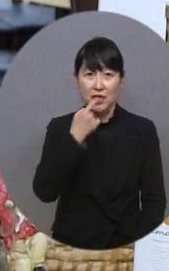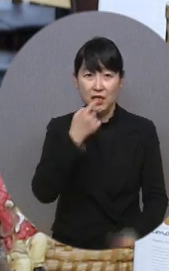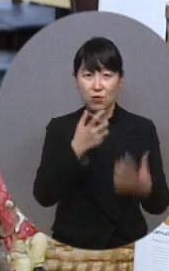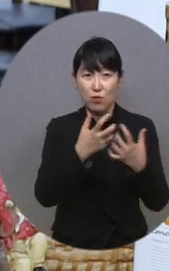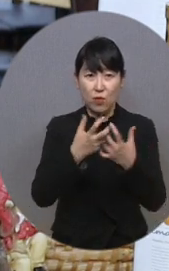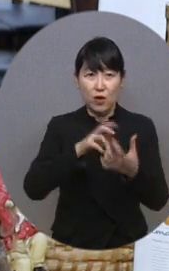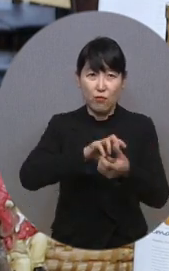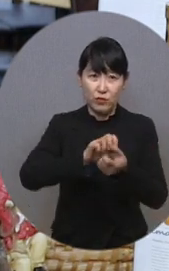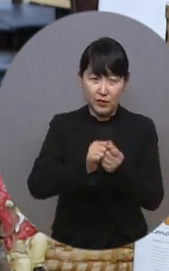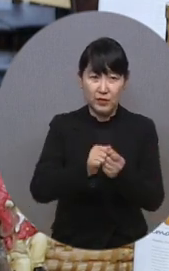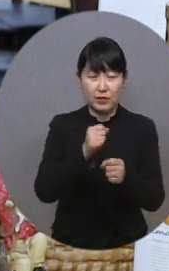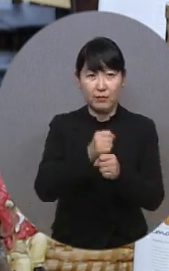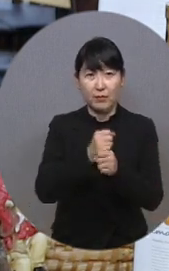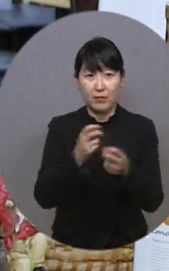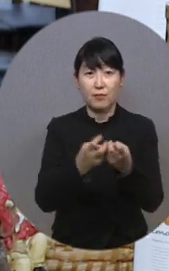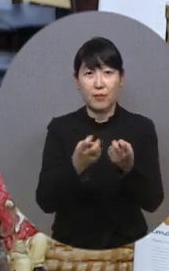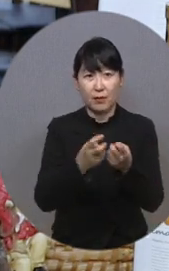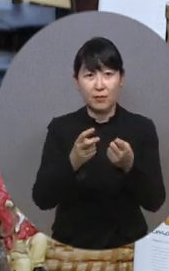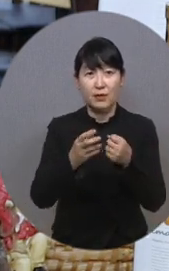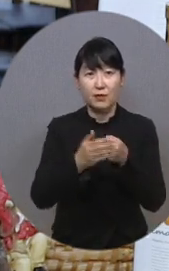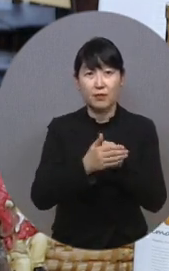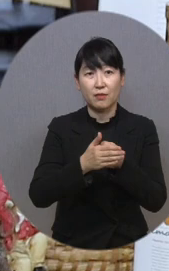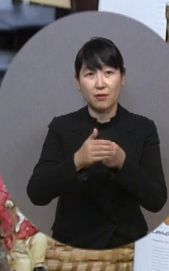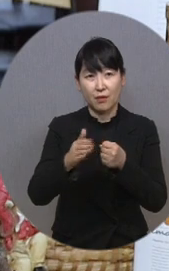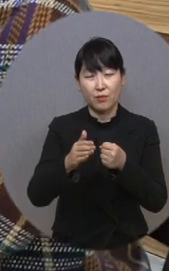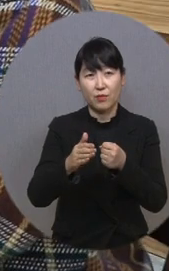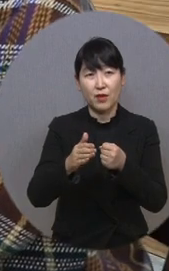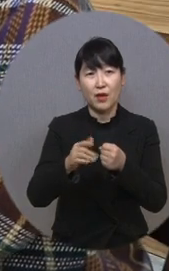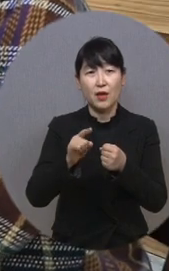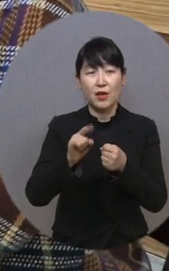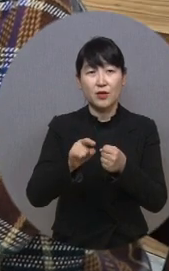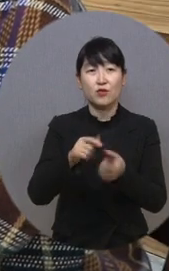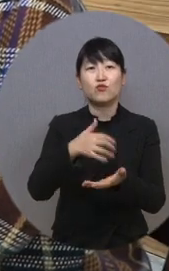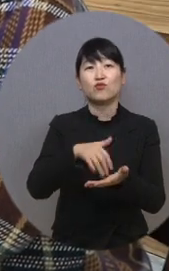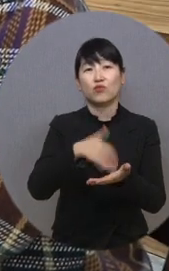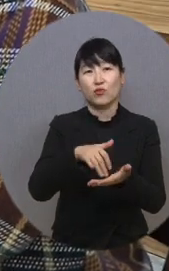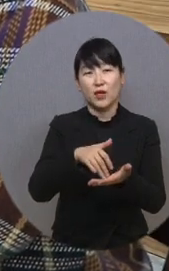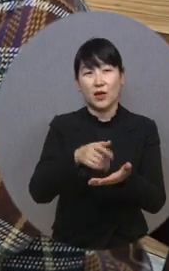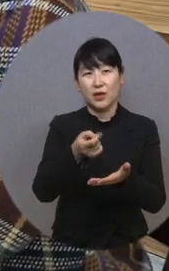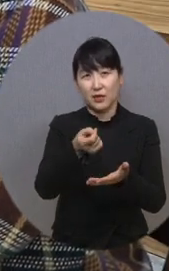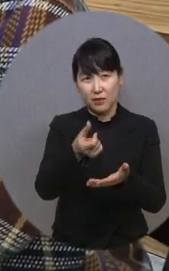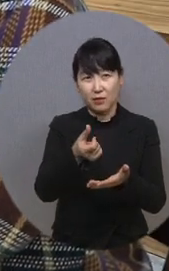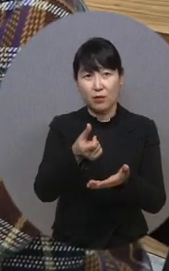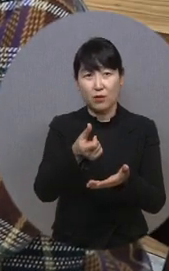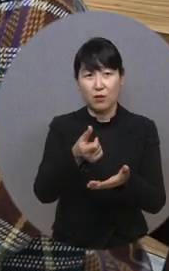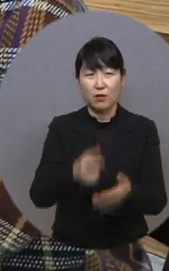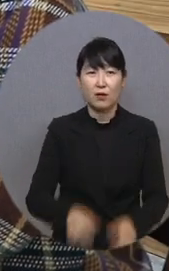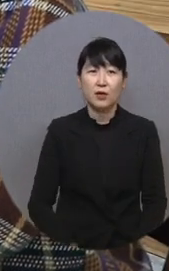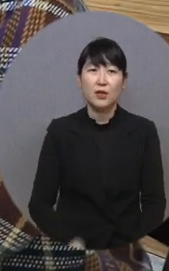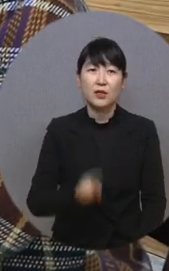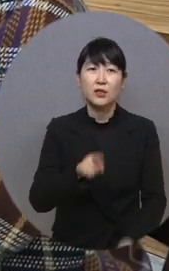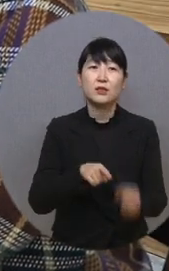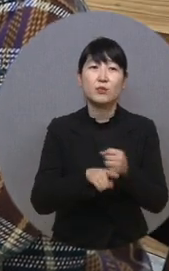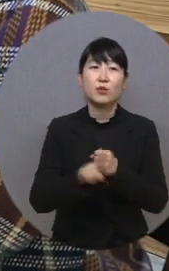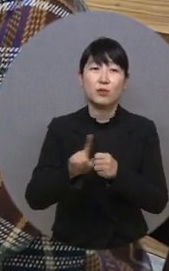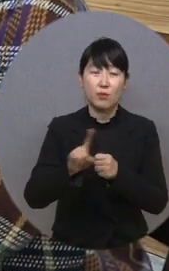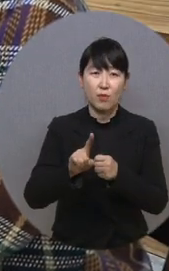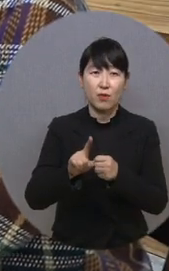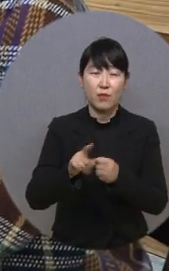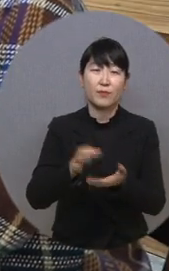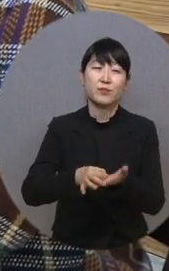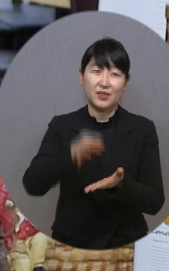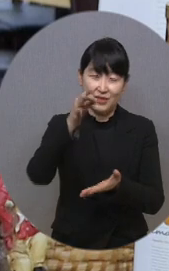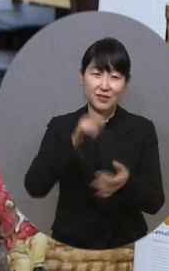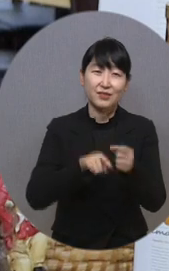해서 만들다 보니까 네. 수율이 많이 적습니다. 수율이 좋다는 것은 상대적으로 또 이게 원가가 네. 올라가기